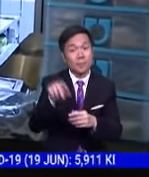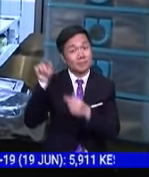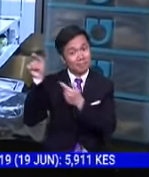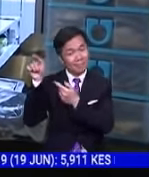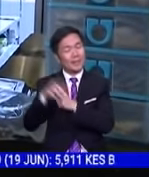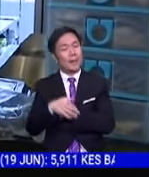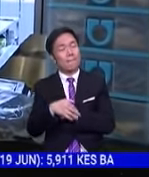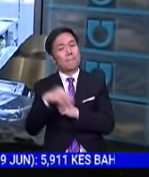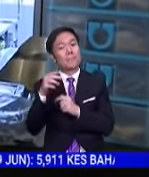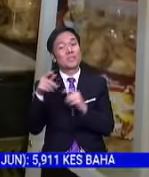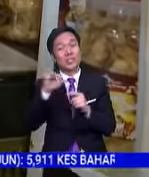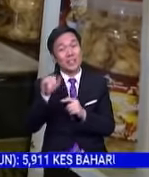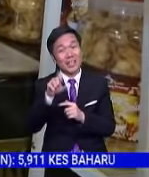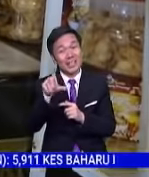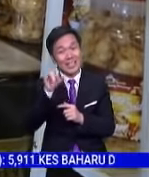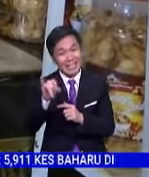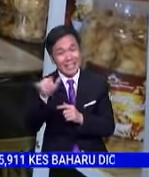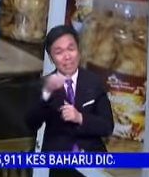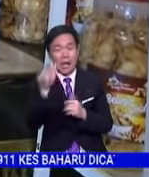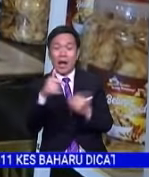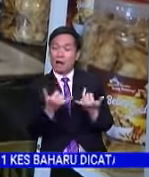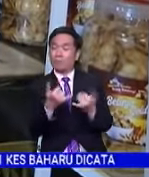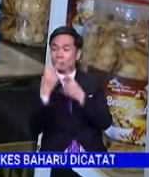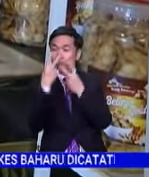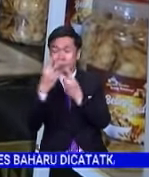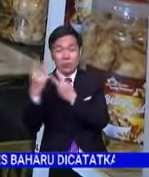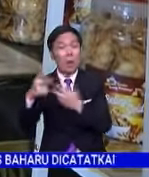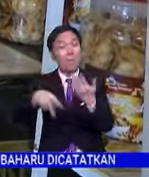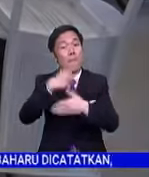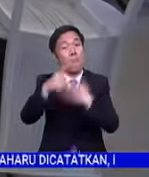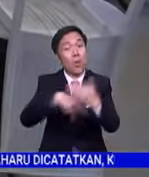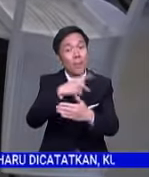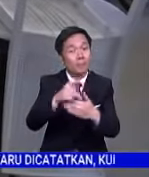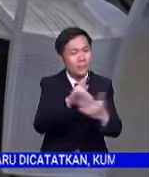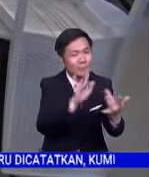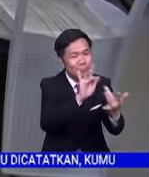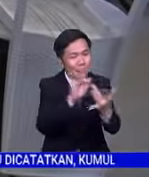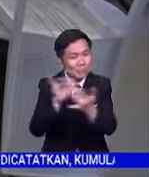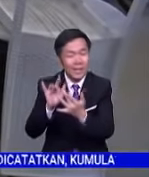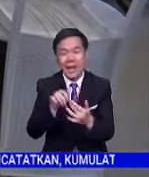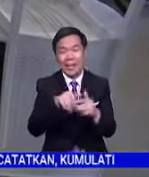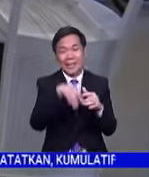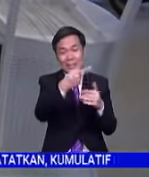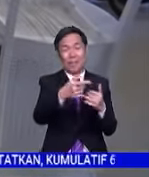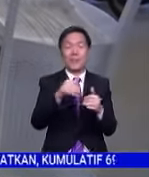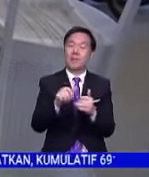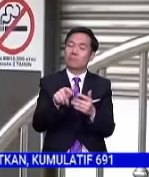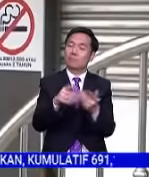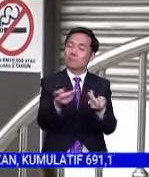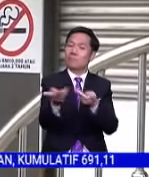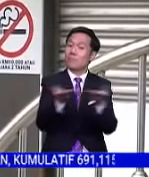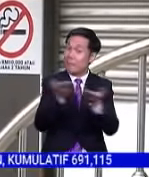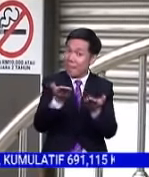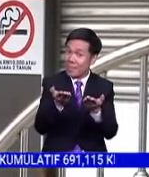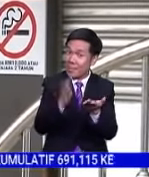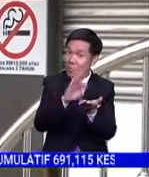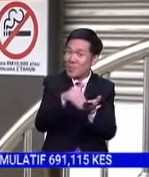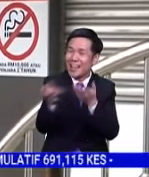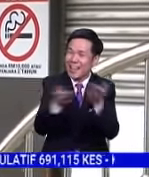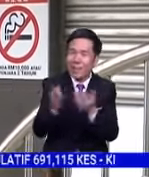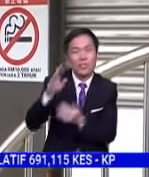meninjau pelaksanaan program outreach vaksinasi COVID-19 di pekarangan Pusat Khidmat Ahli Parlimen Jeli.